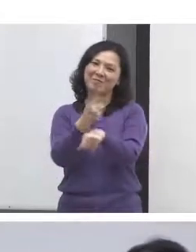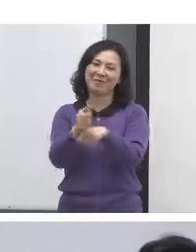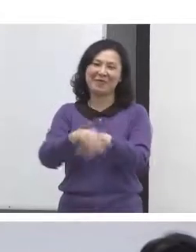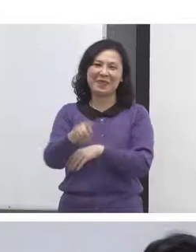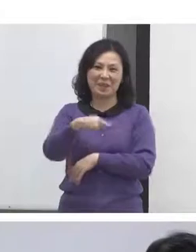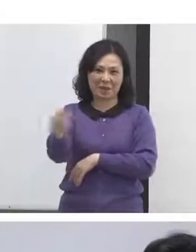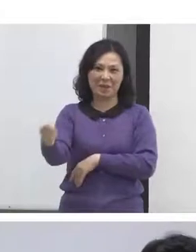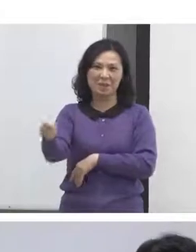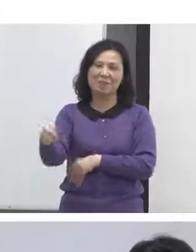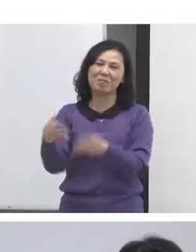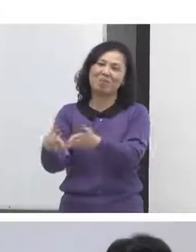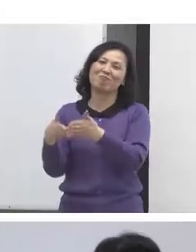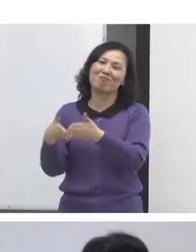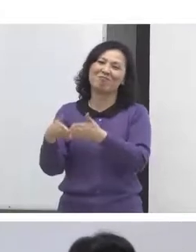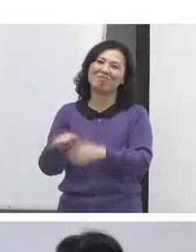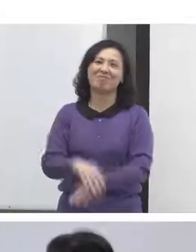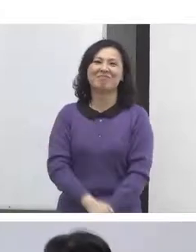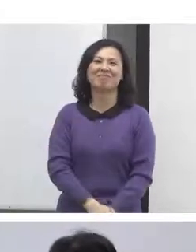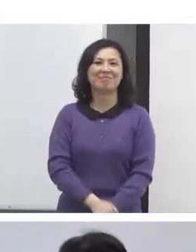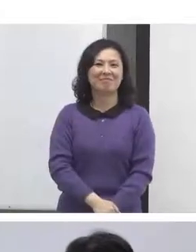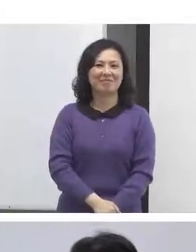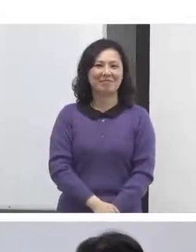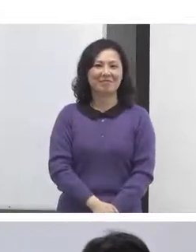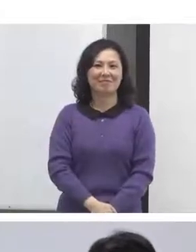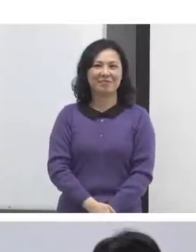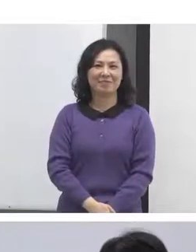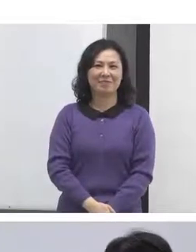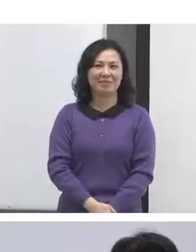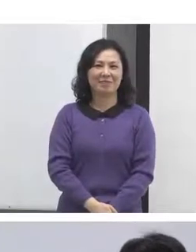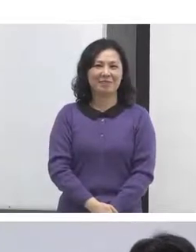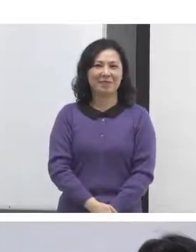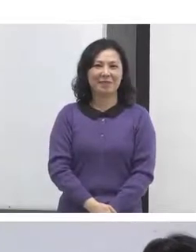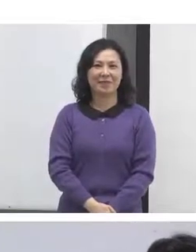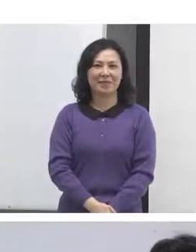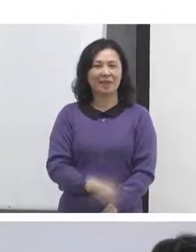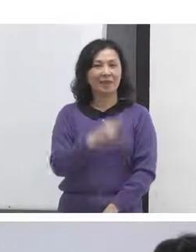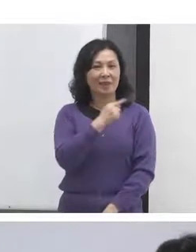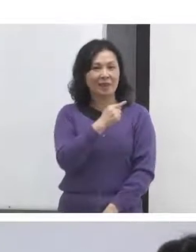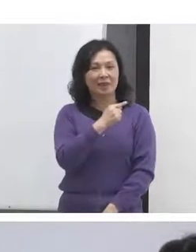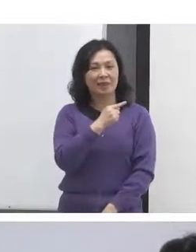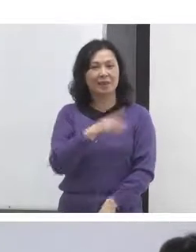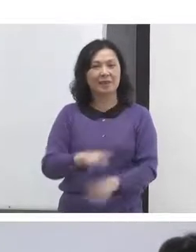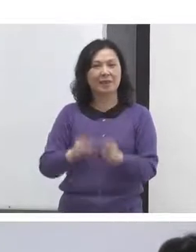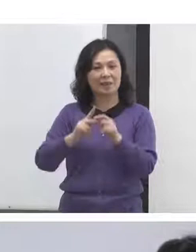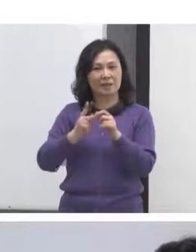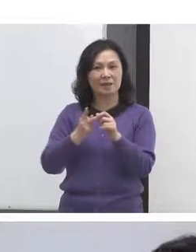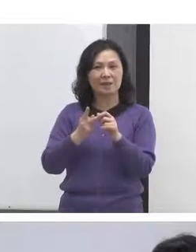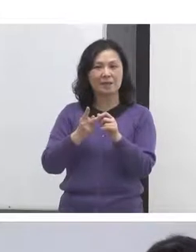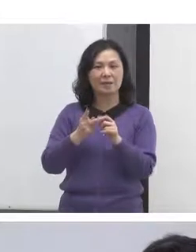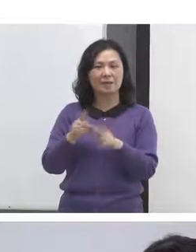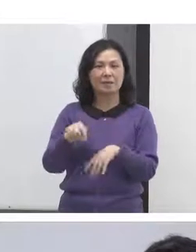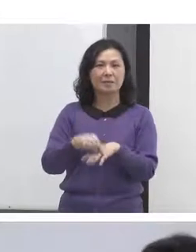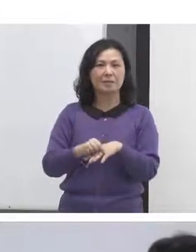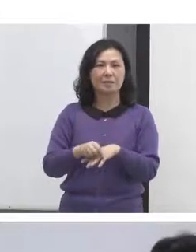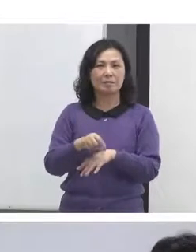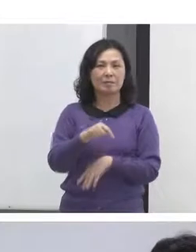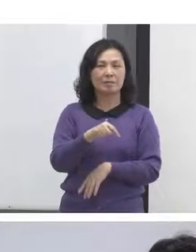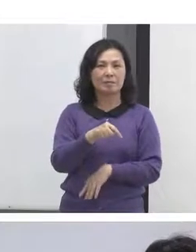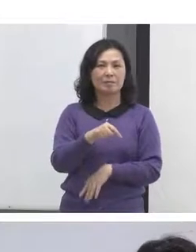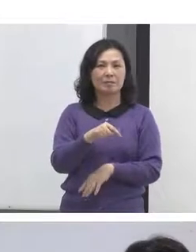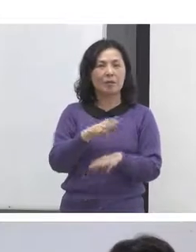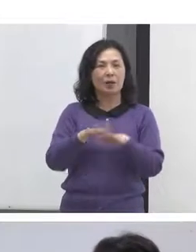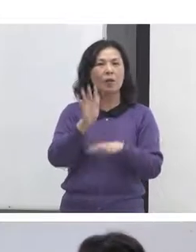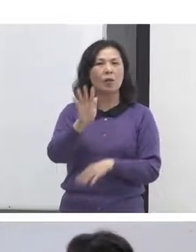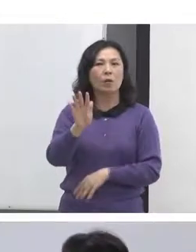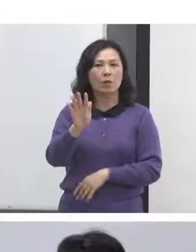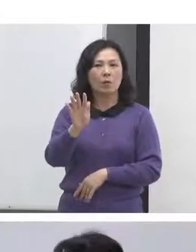好，那这个 technoper 他会跟就是 non nerds 好会有一